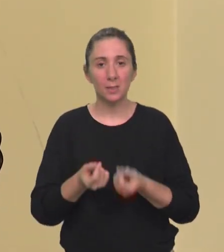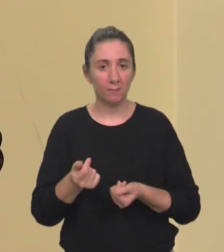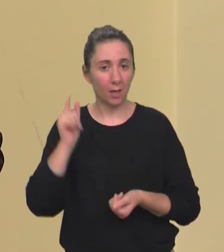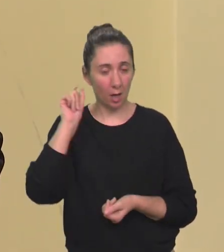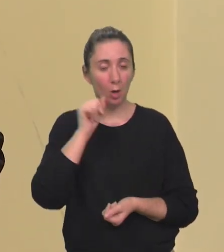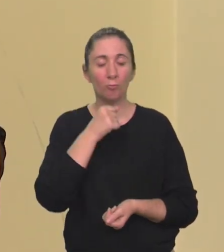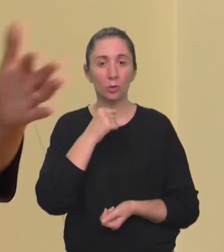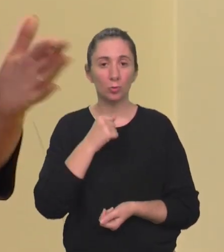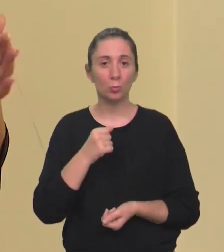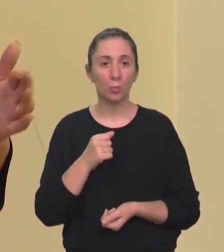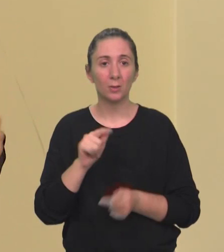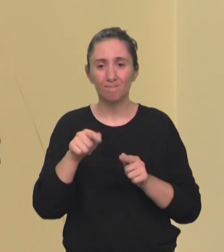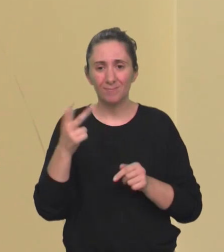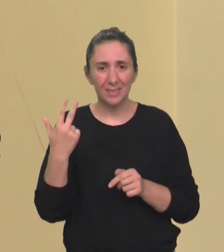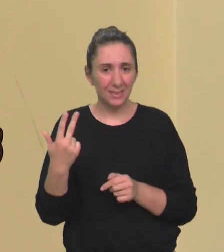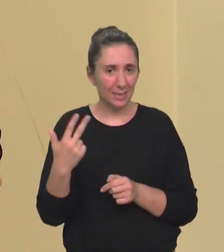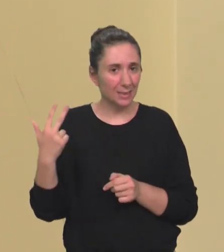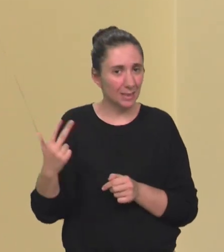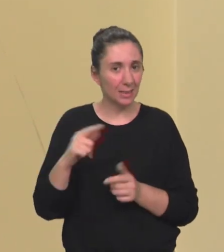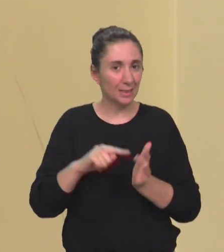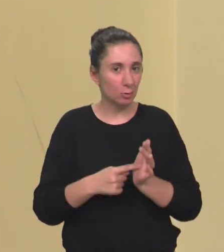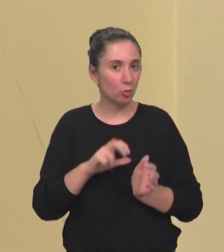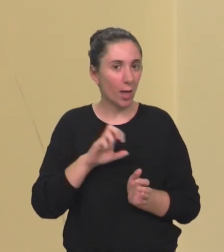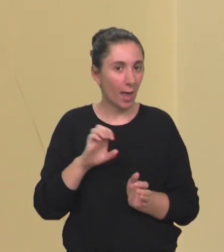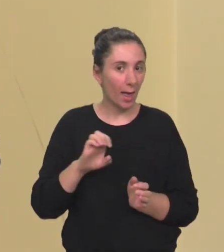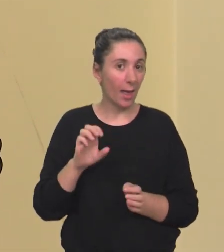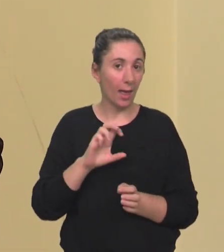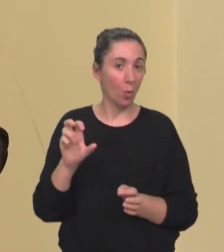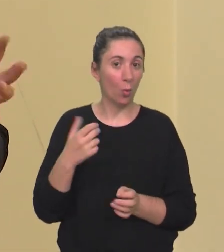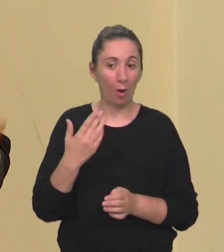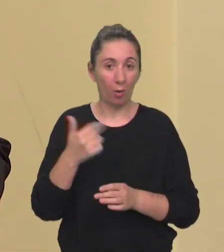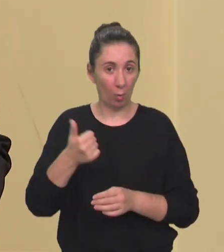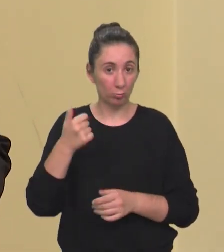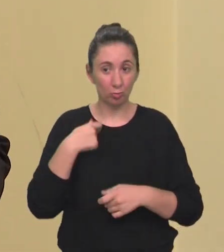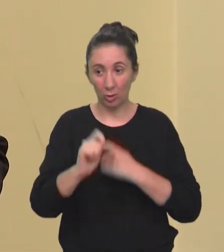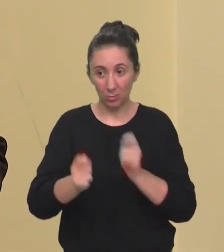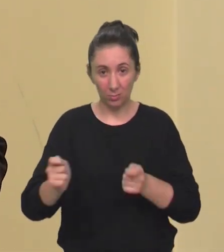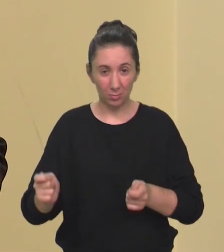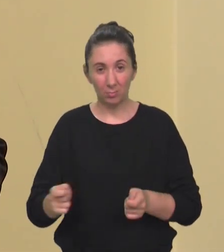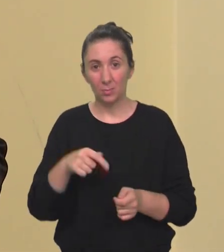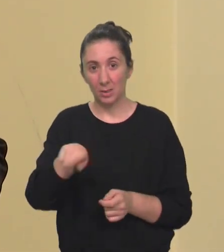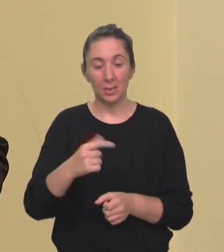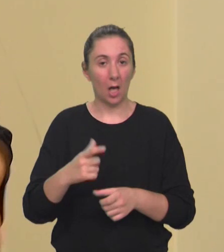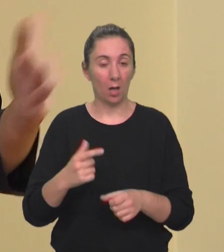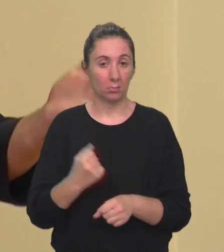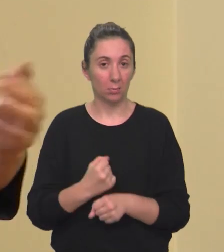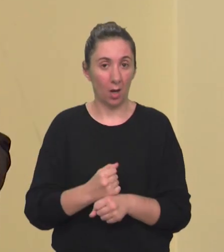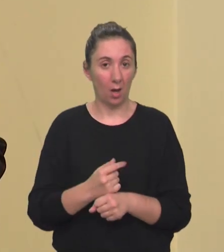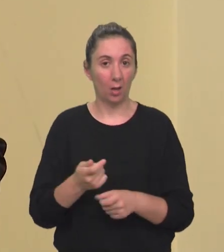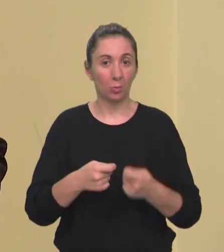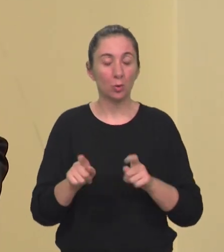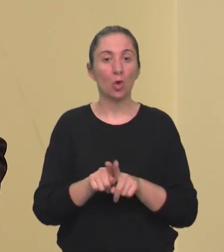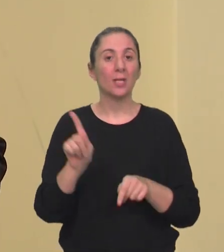da Karlovačka županija na onih 33.000 eura koje godišnje daje upravo za funkcioniranje udruga, kako